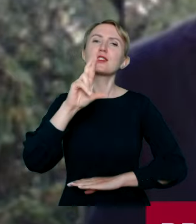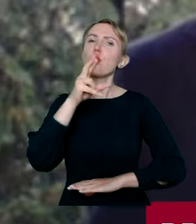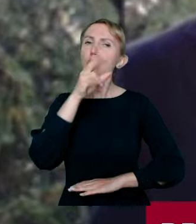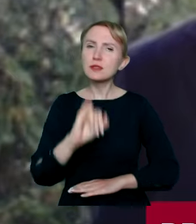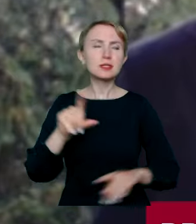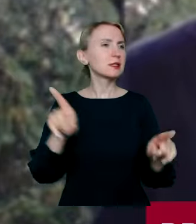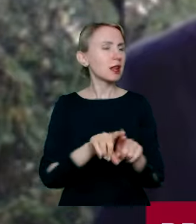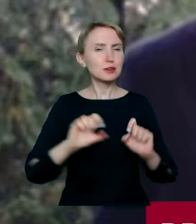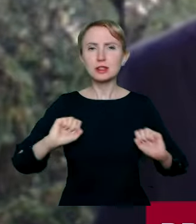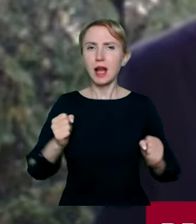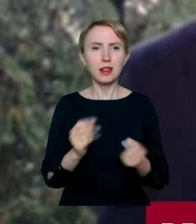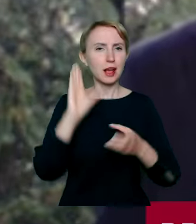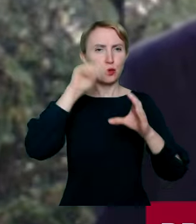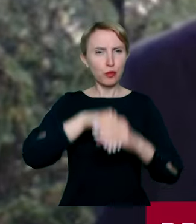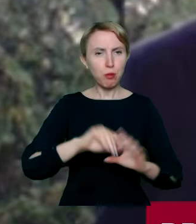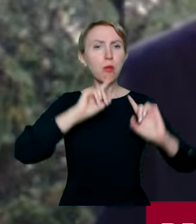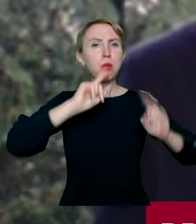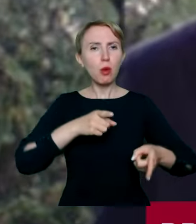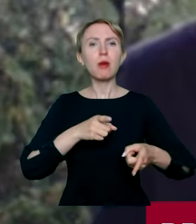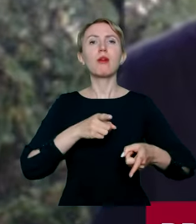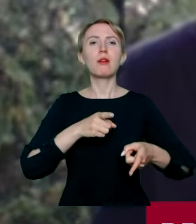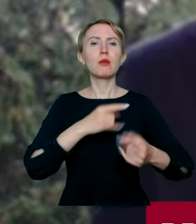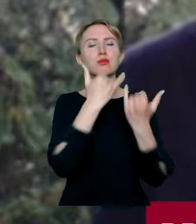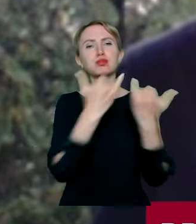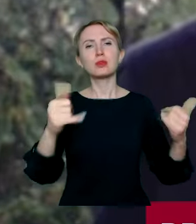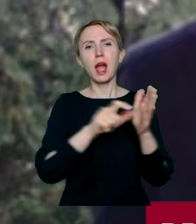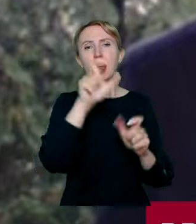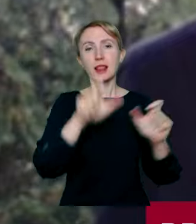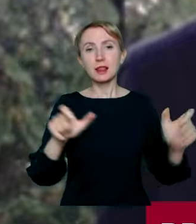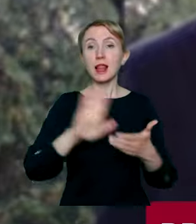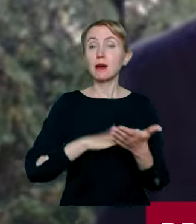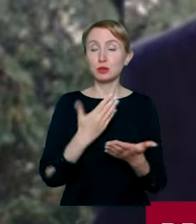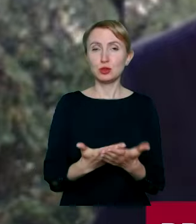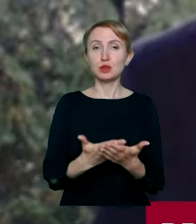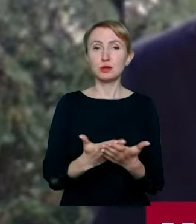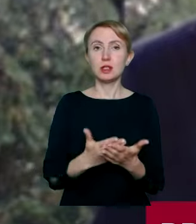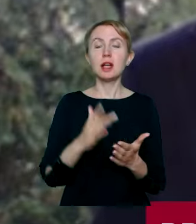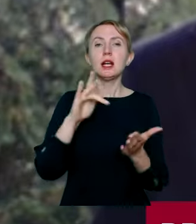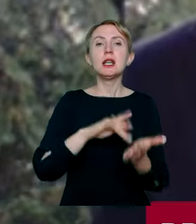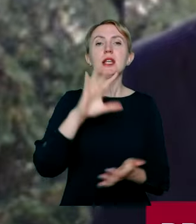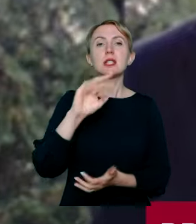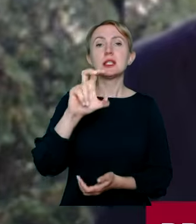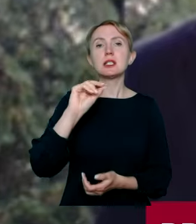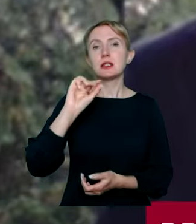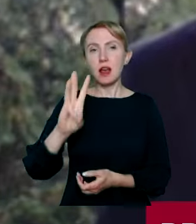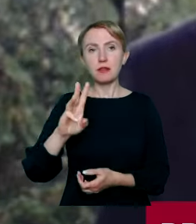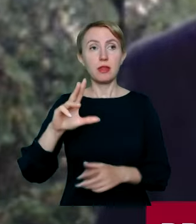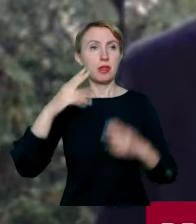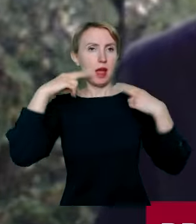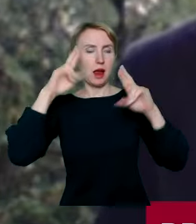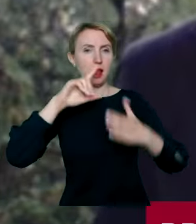zaangażował w rekomendowanie różnych kandydatów. Na przykład w Tczewie, w którym niespodziewanie